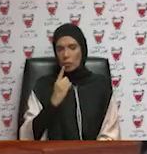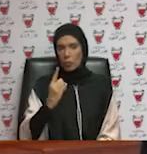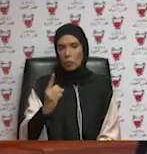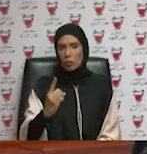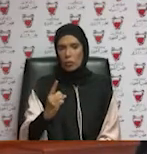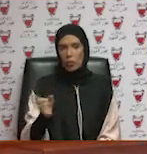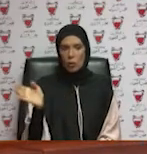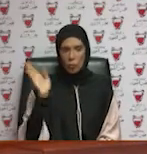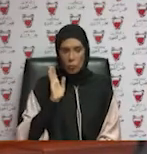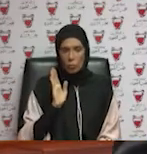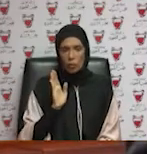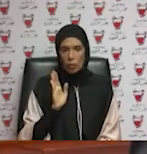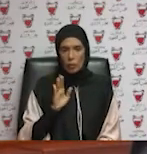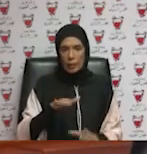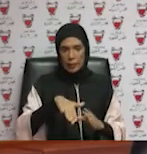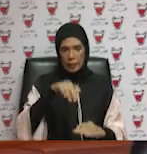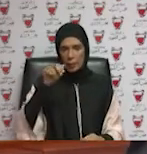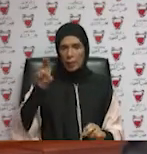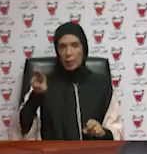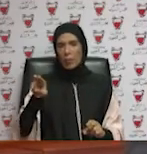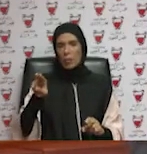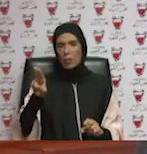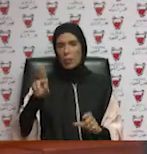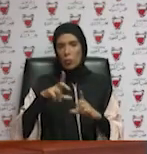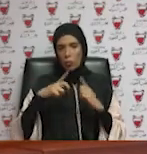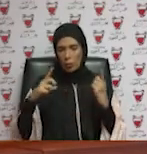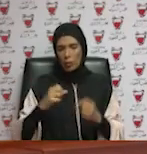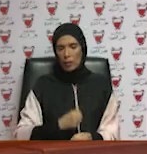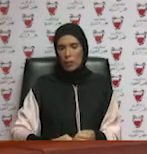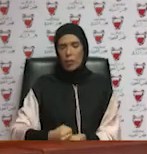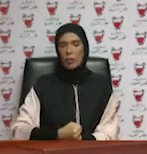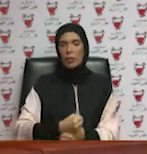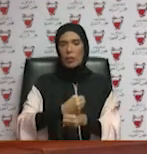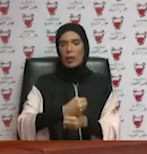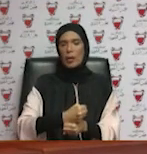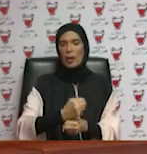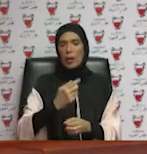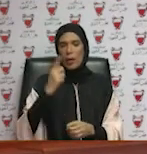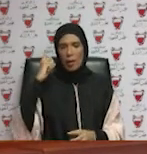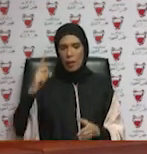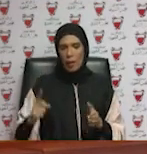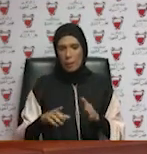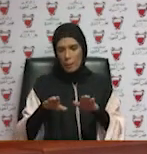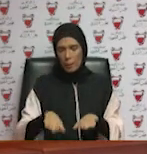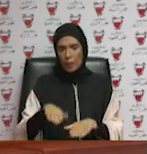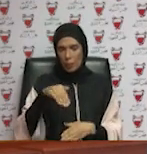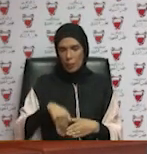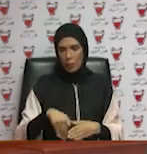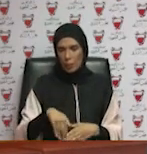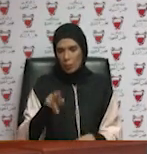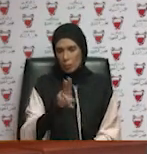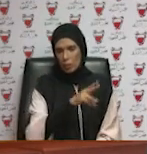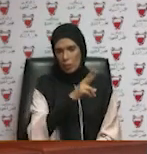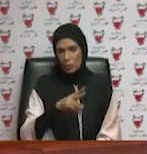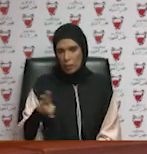يراجعوا نفسهم، يسحبوا هذا التقرير ويؤيدوا رأي مجلس النواب، لأن الخلاف بيننا وبينهم